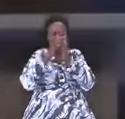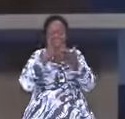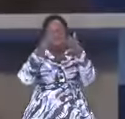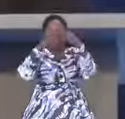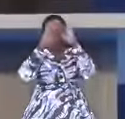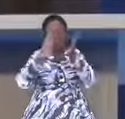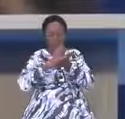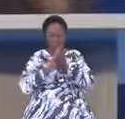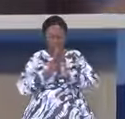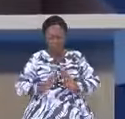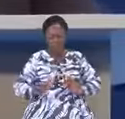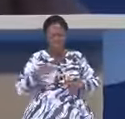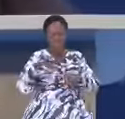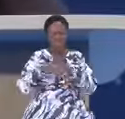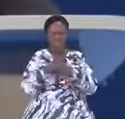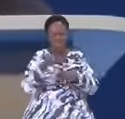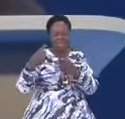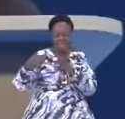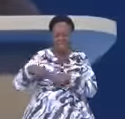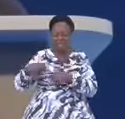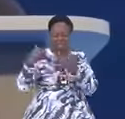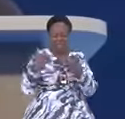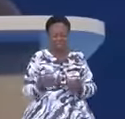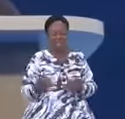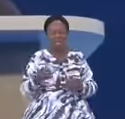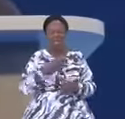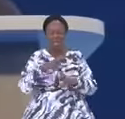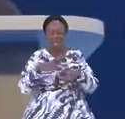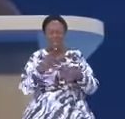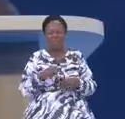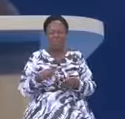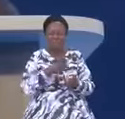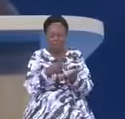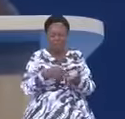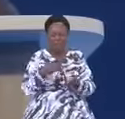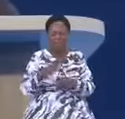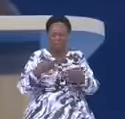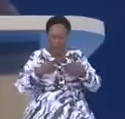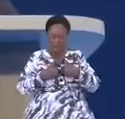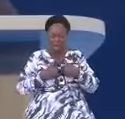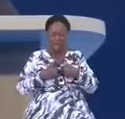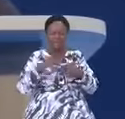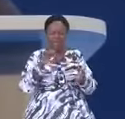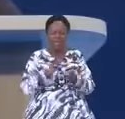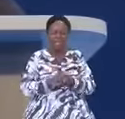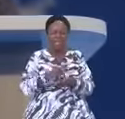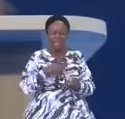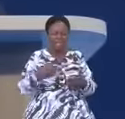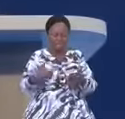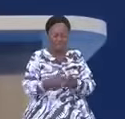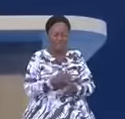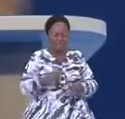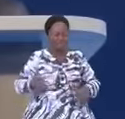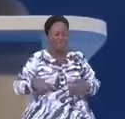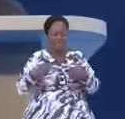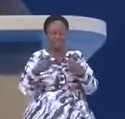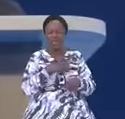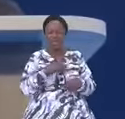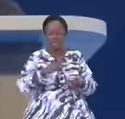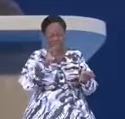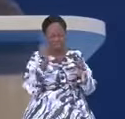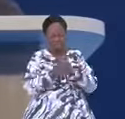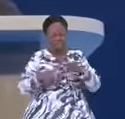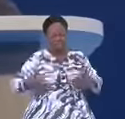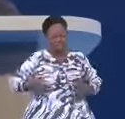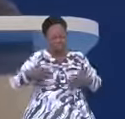donne le pouvoir d'avoir une nouvelle vie changer pour qu'ils ne soient plus jamais les mêmes au nom de